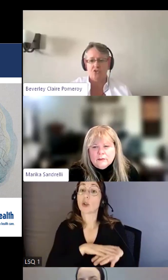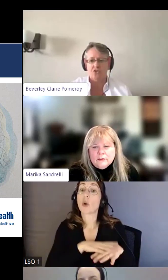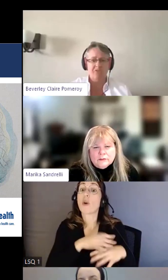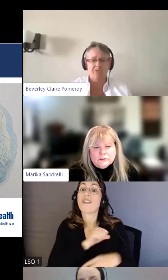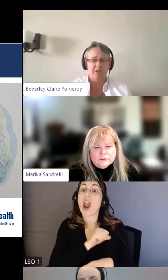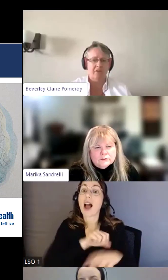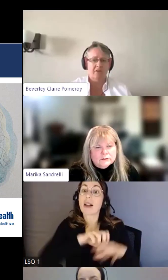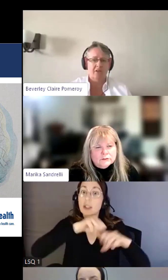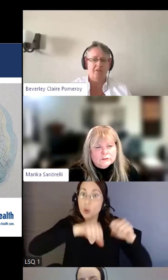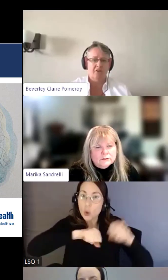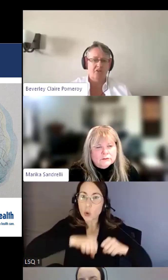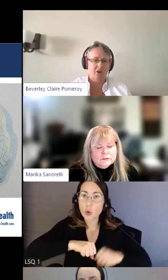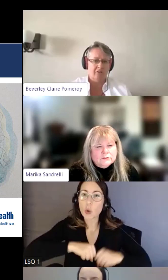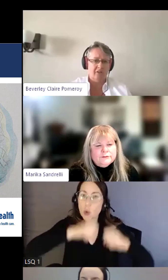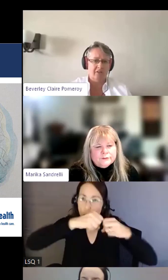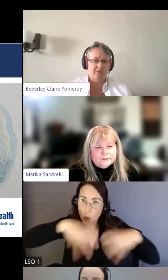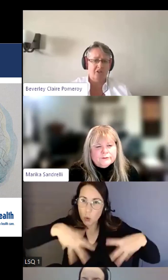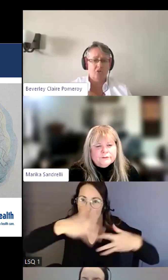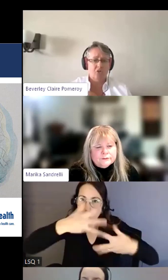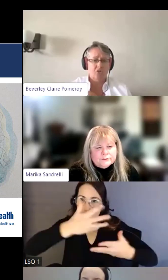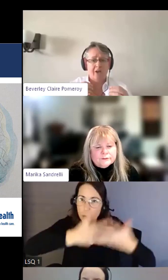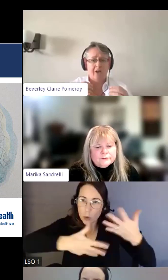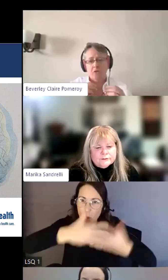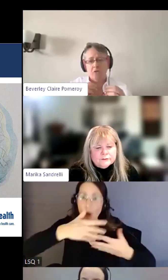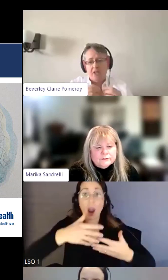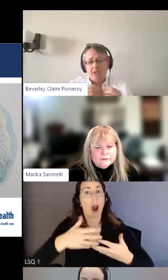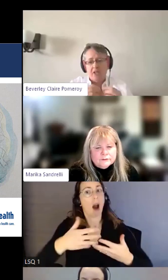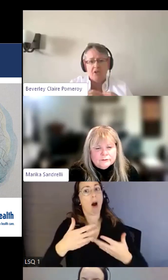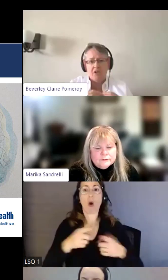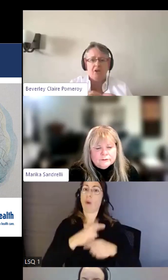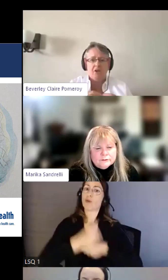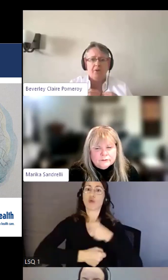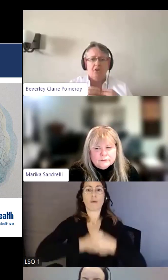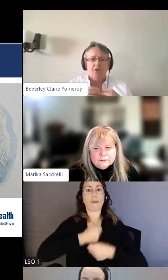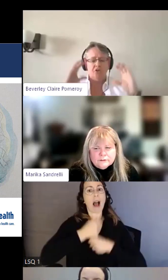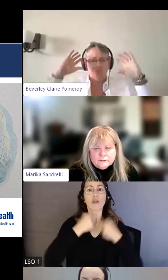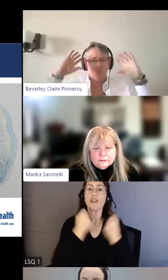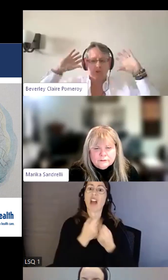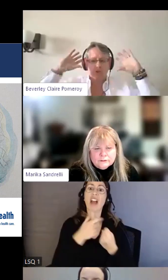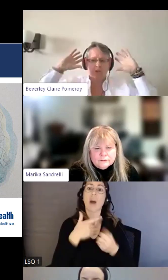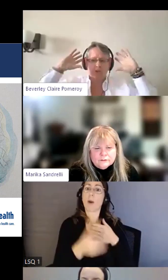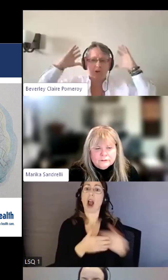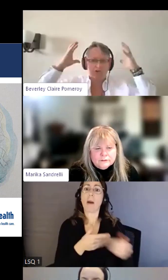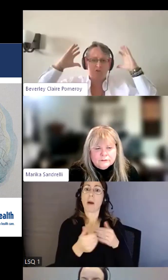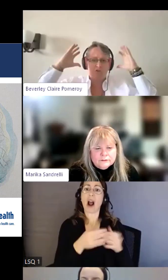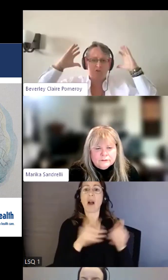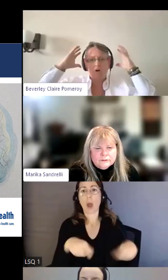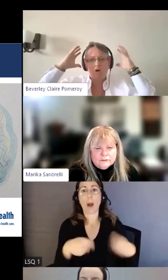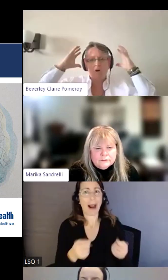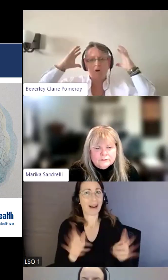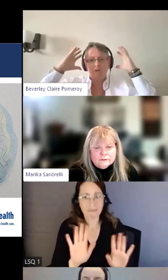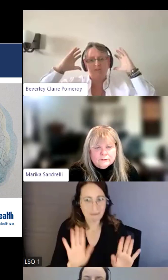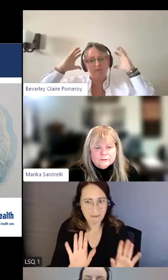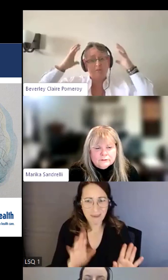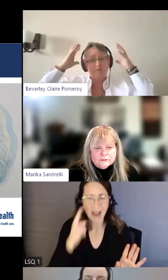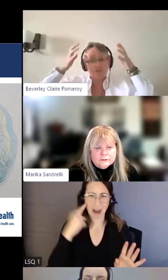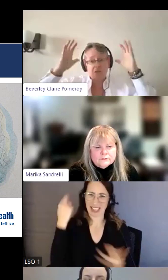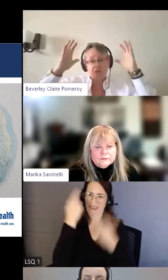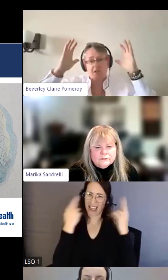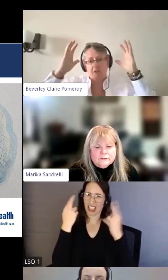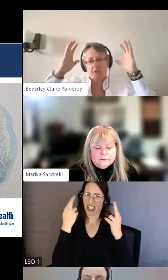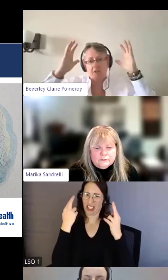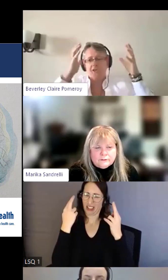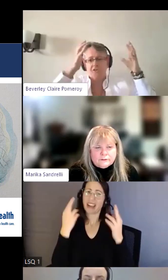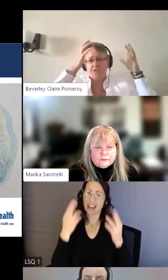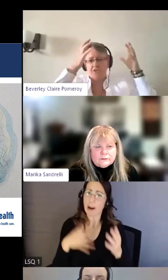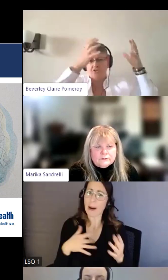dans ce contexte. Donc, maintenant que nous pensons à ce parcours, il faut être conscient de la manière dont nous pouvons décoloniser aussi notre